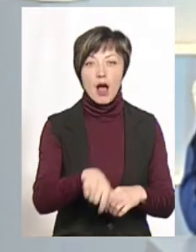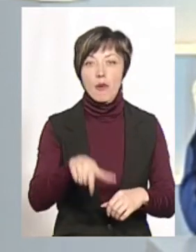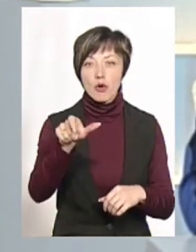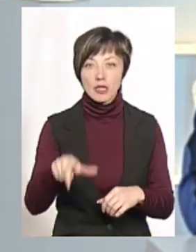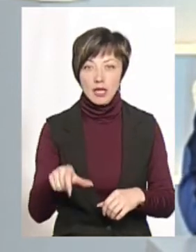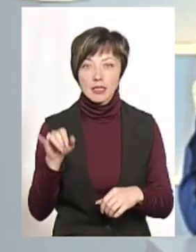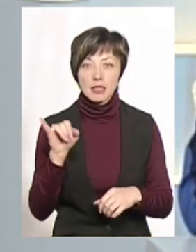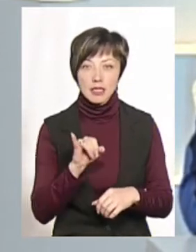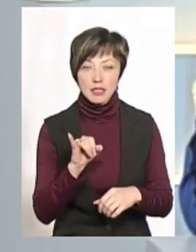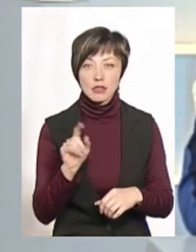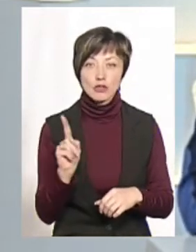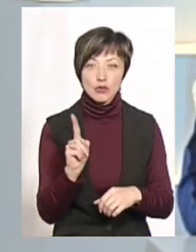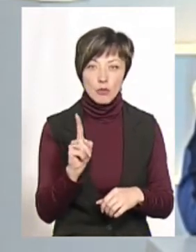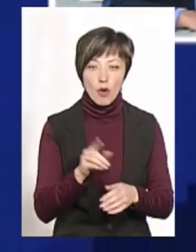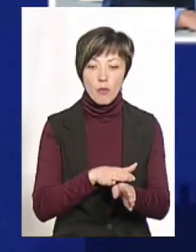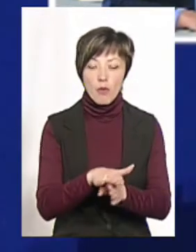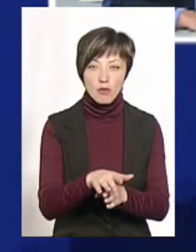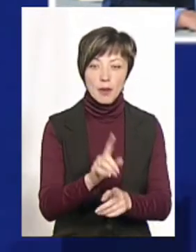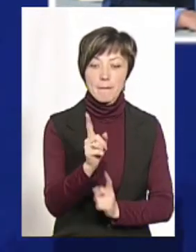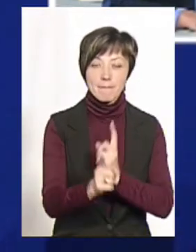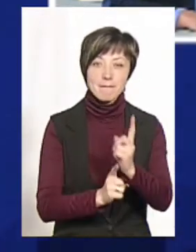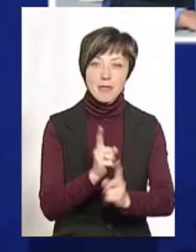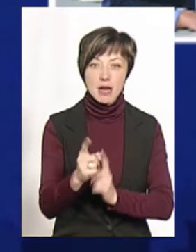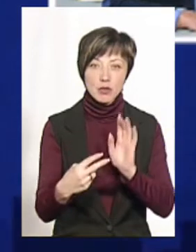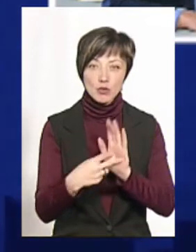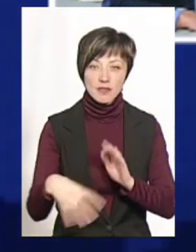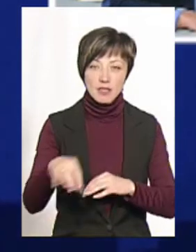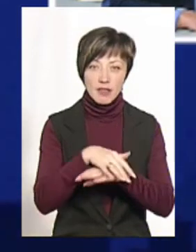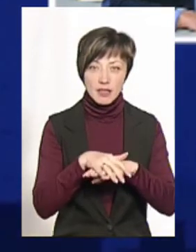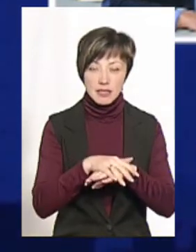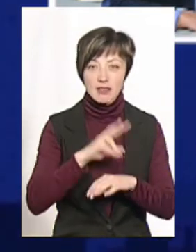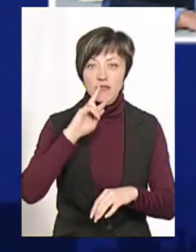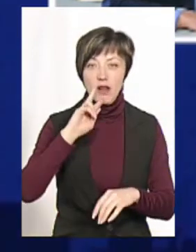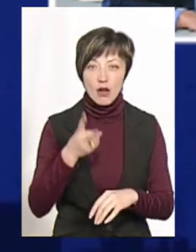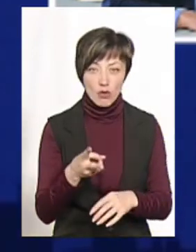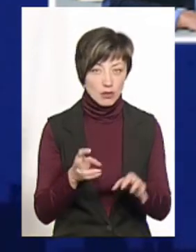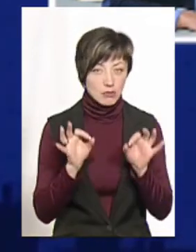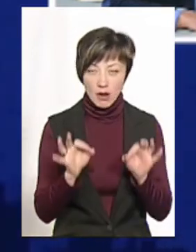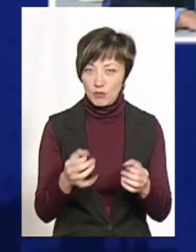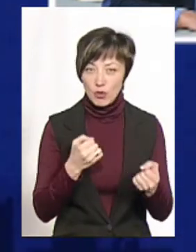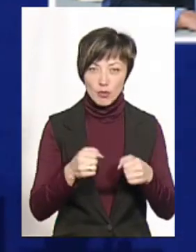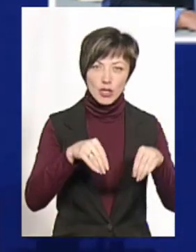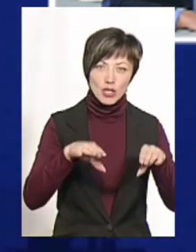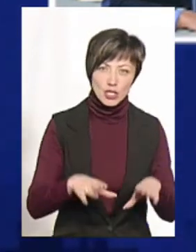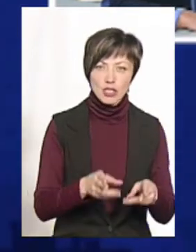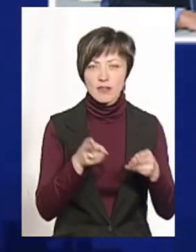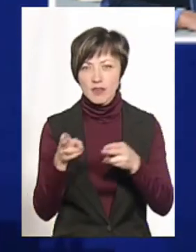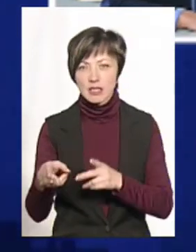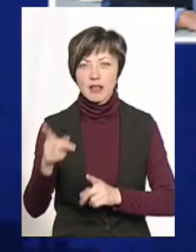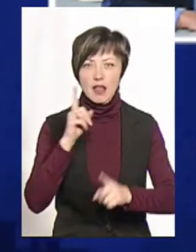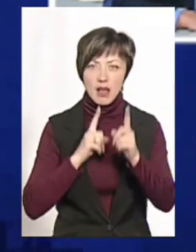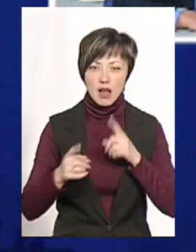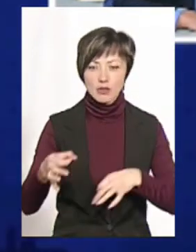абонентів і аби повністю передпідключити все на себе. Два роки, направду, боротьби, рішень, виїздів,